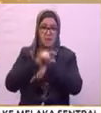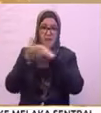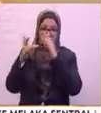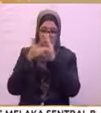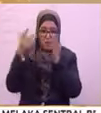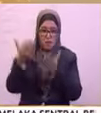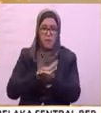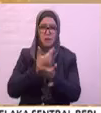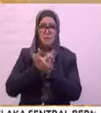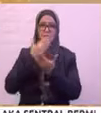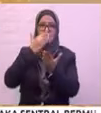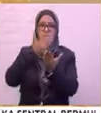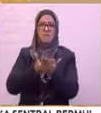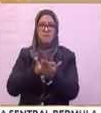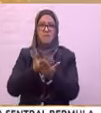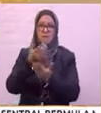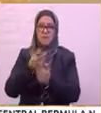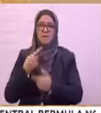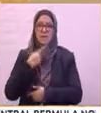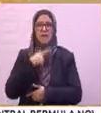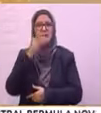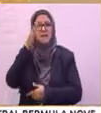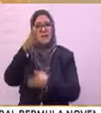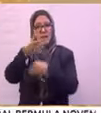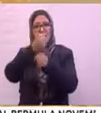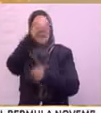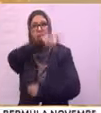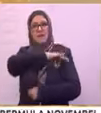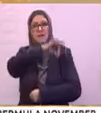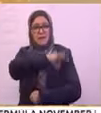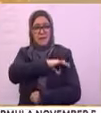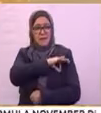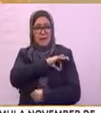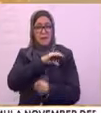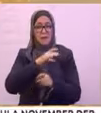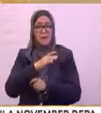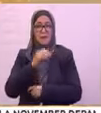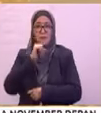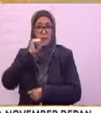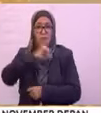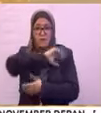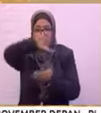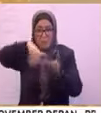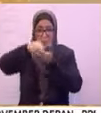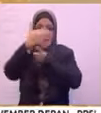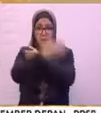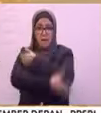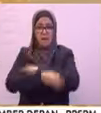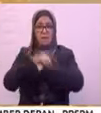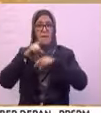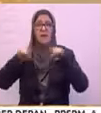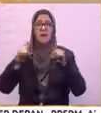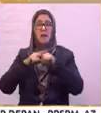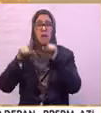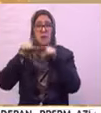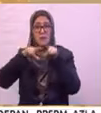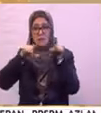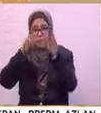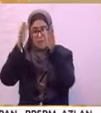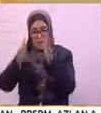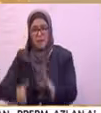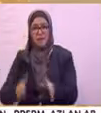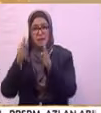baik, kita yang mendapat manfaatnya. Bukan saja itu, seluruh negara, bangsa kita semua mendapat manfaat